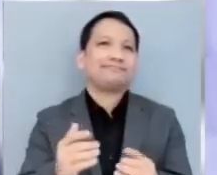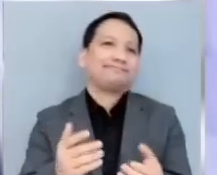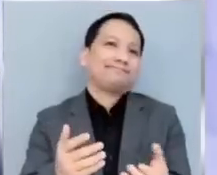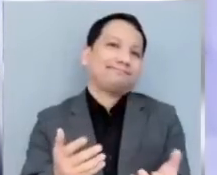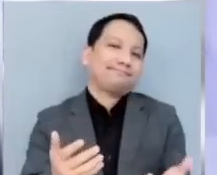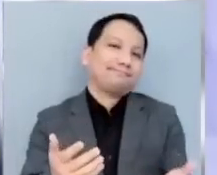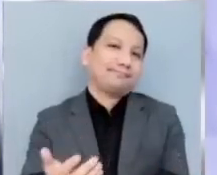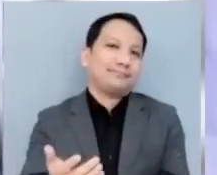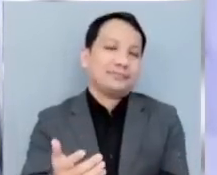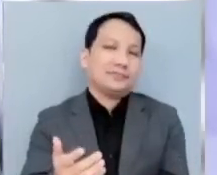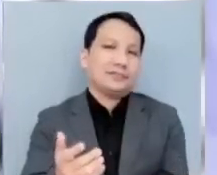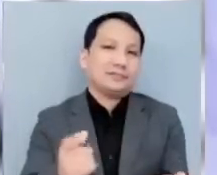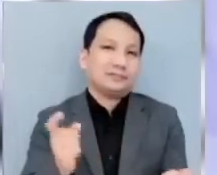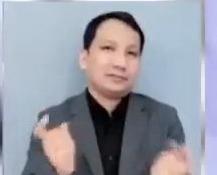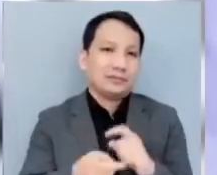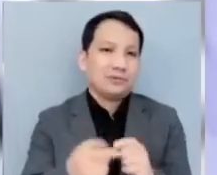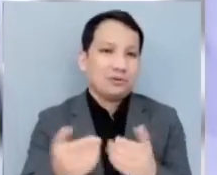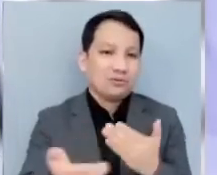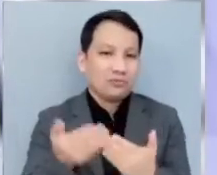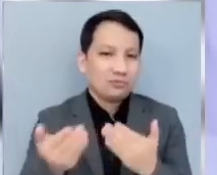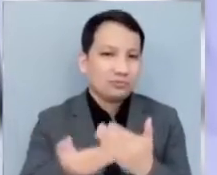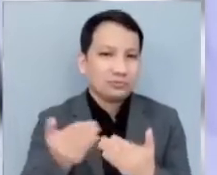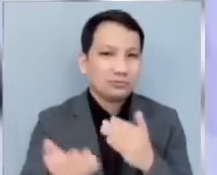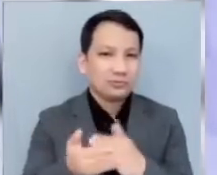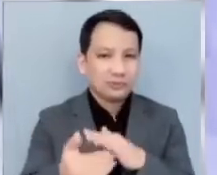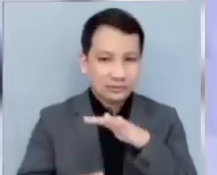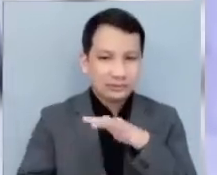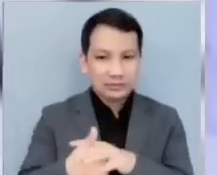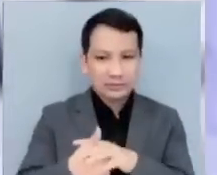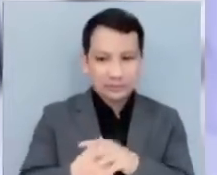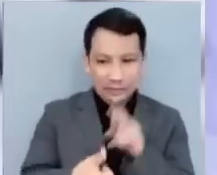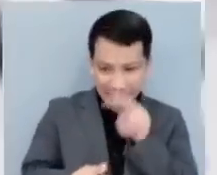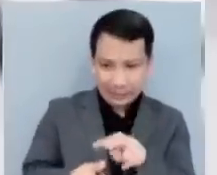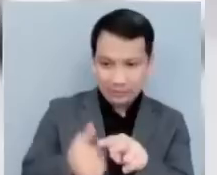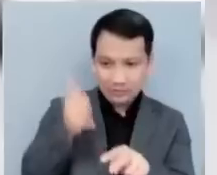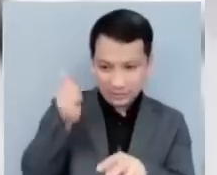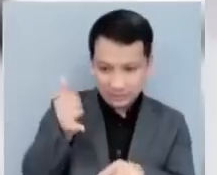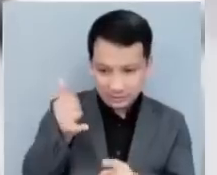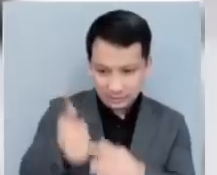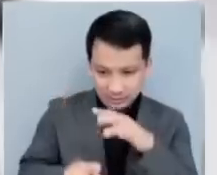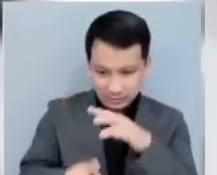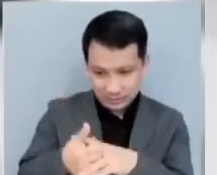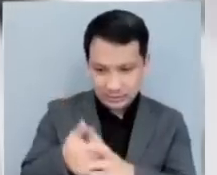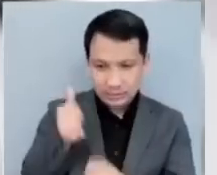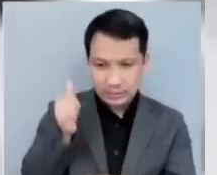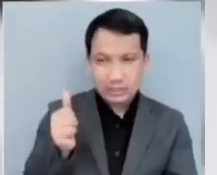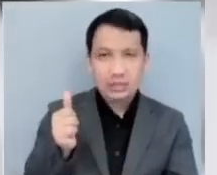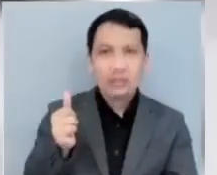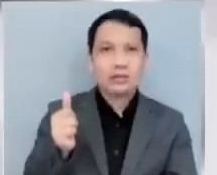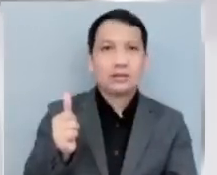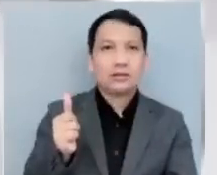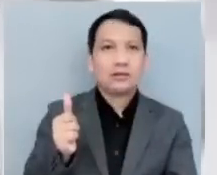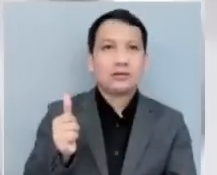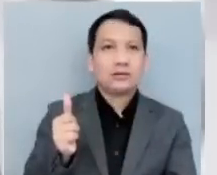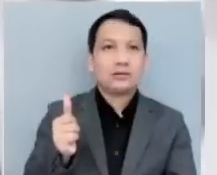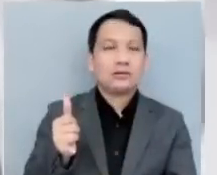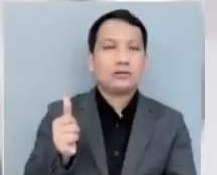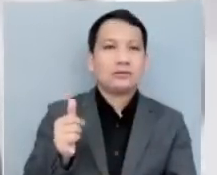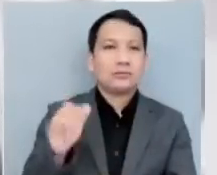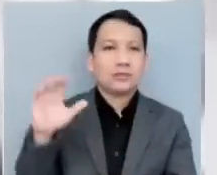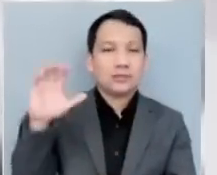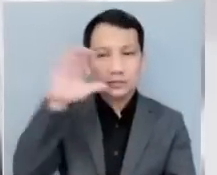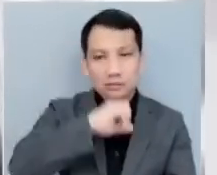All due to a simple appearance in CCTV footage that has no context or even